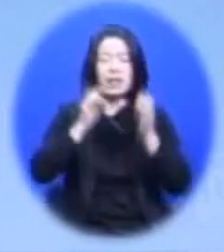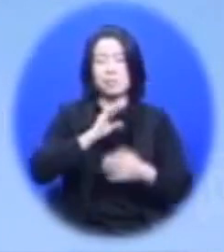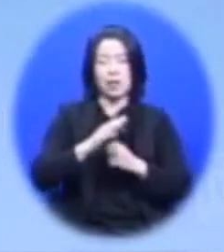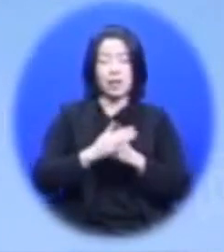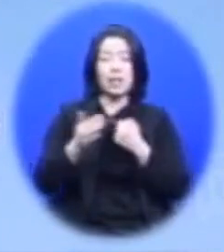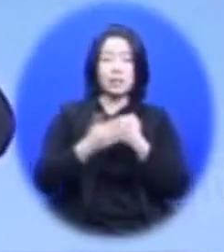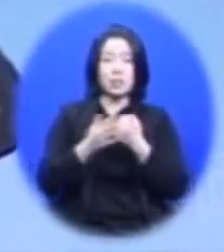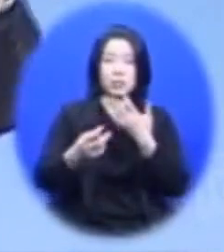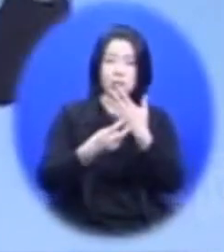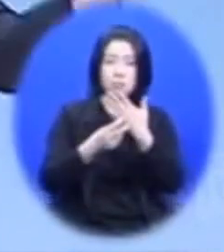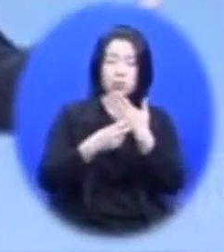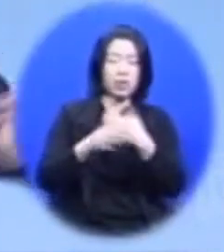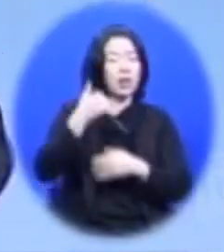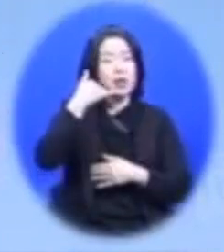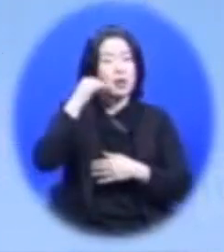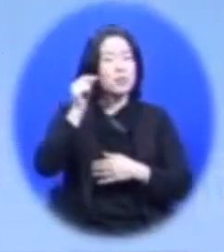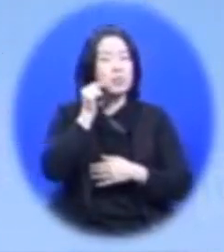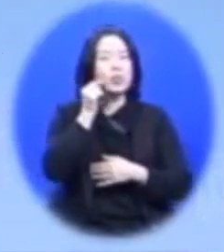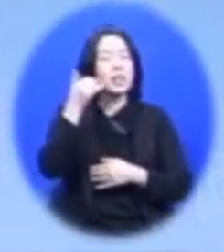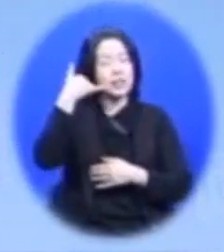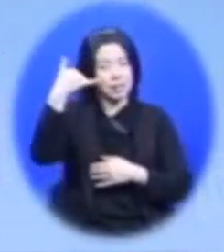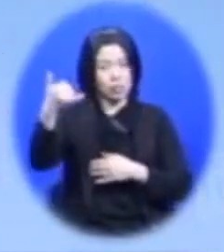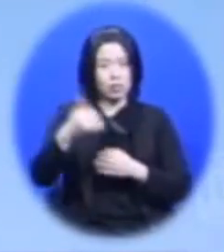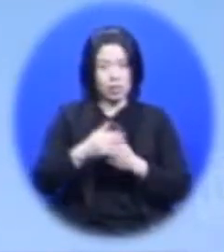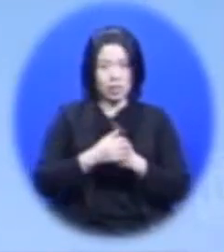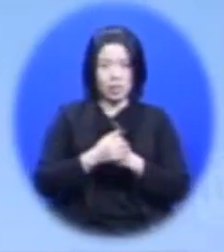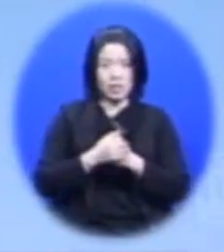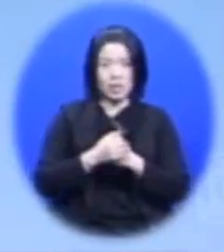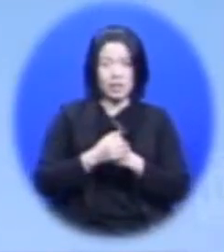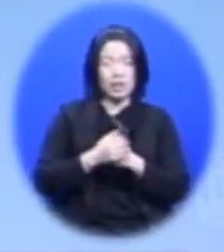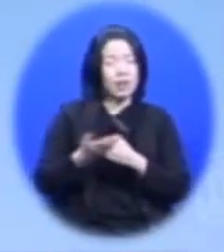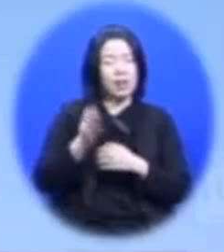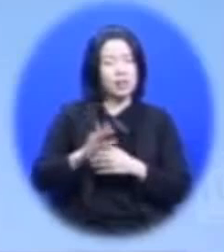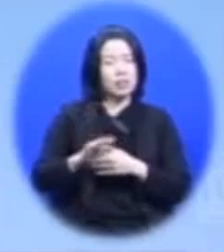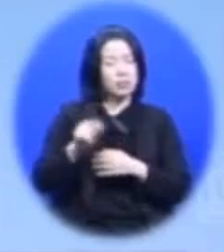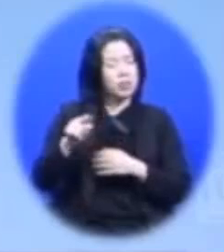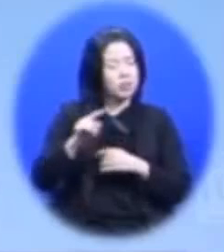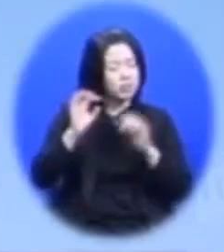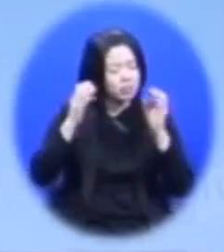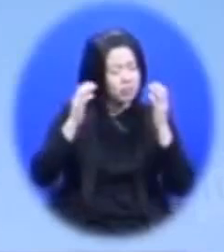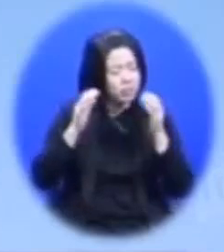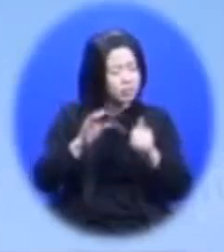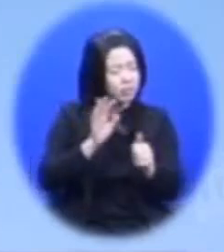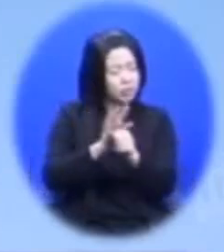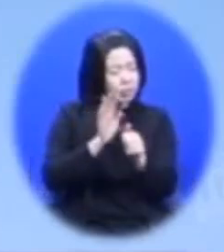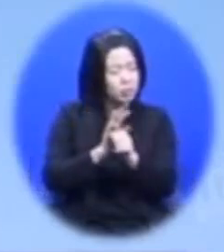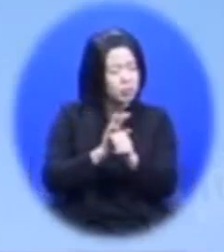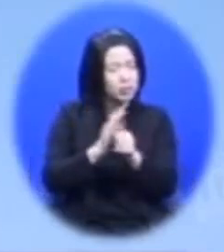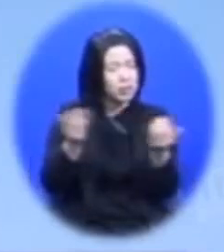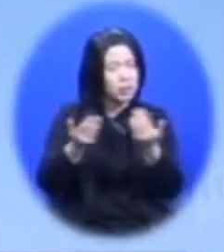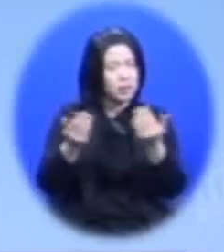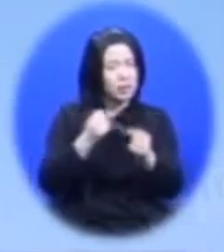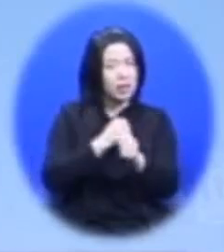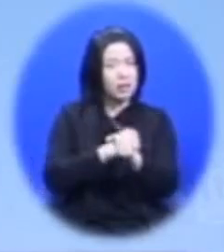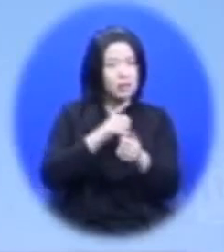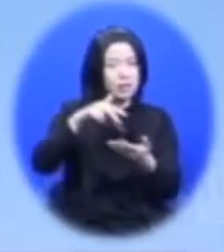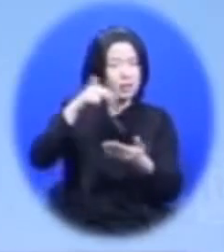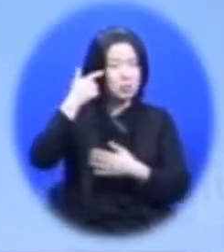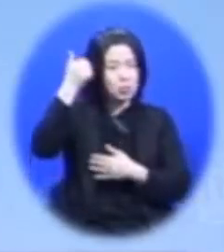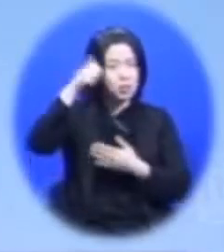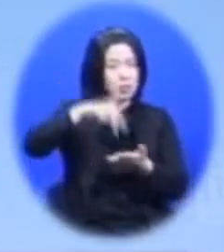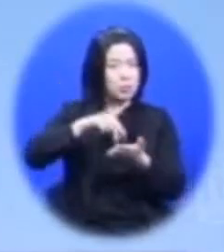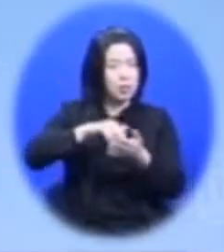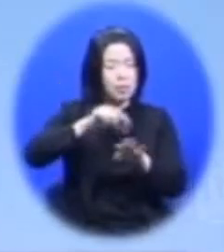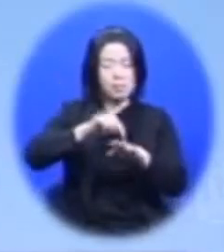병원에 못하겠다고 연락을 했대요. 그렇지만 그 어린이 구제 사역을 하시는 목사님으로서는 마음이